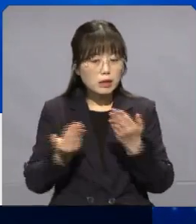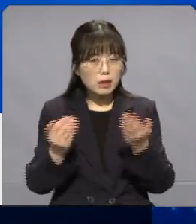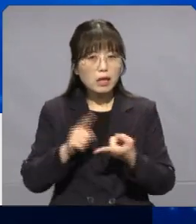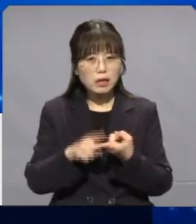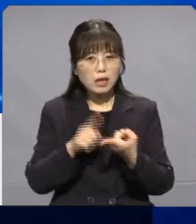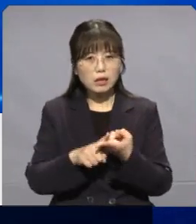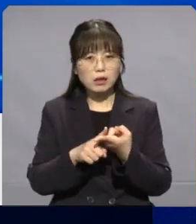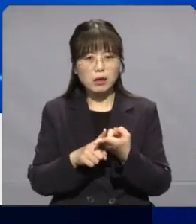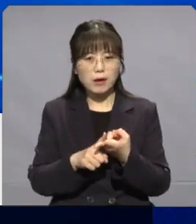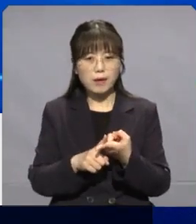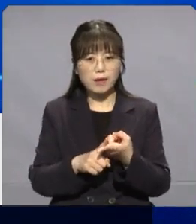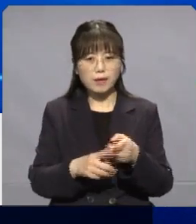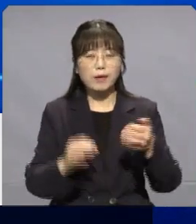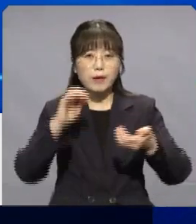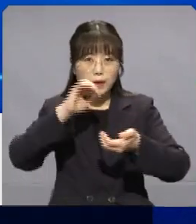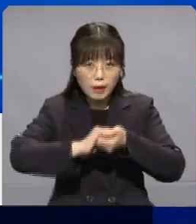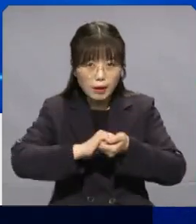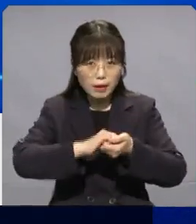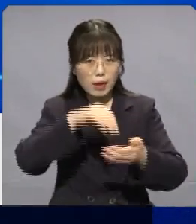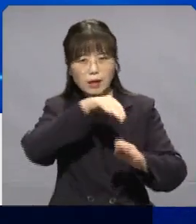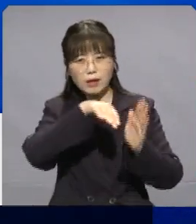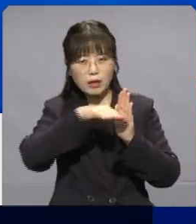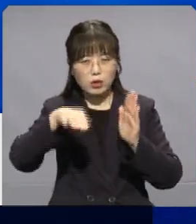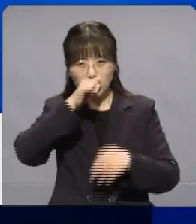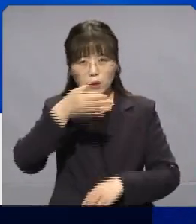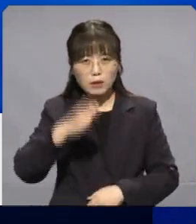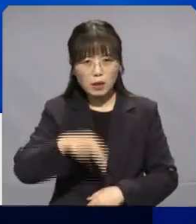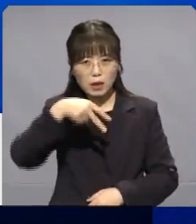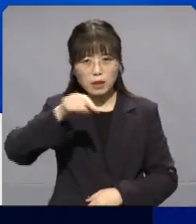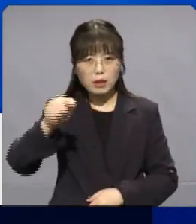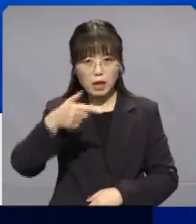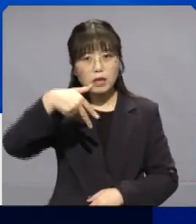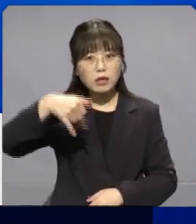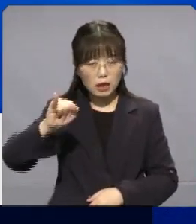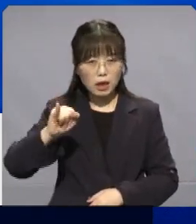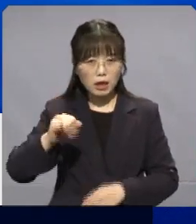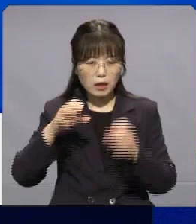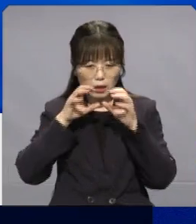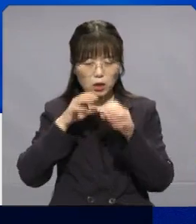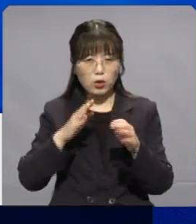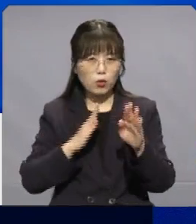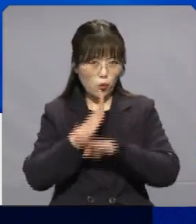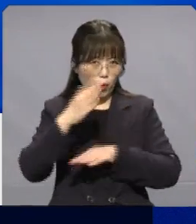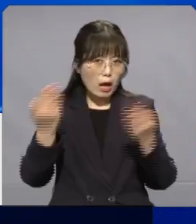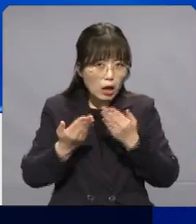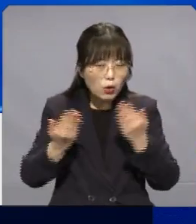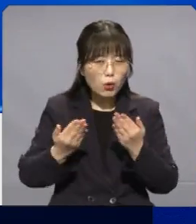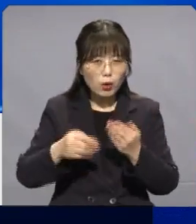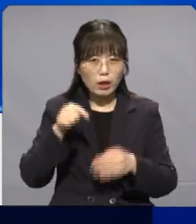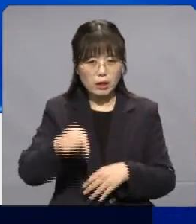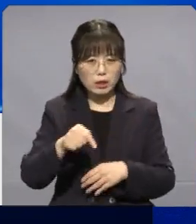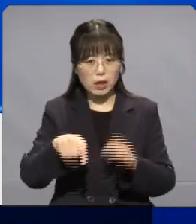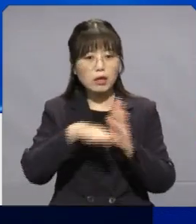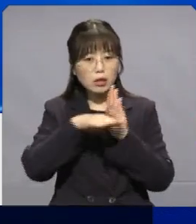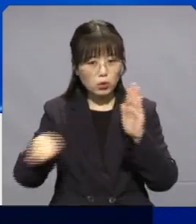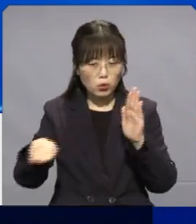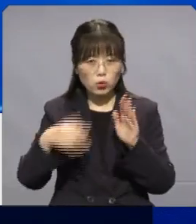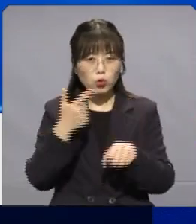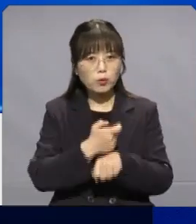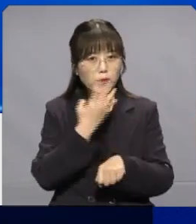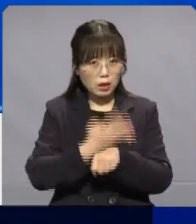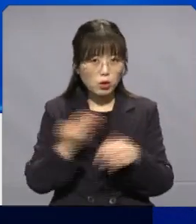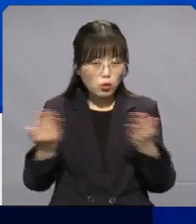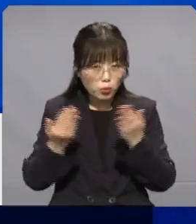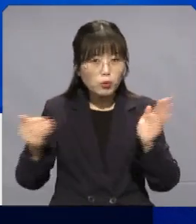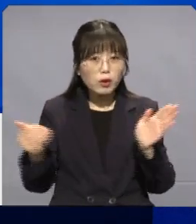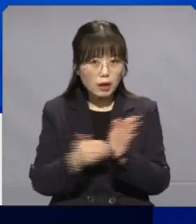이게 사실은 뭐 마지노선 기준인데, 산재 과로의 기준. 그렇다면, 바꿔 얘기하면 4주 평균 64시간